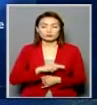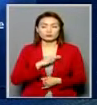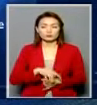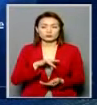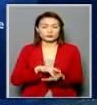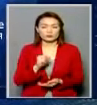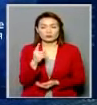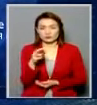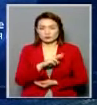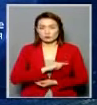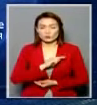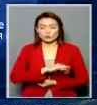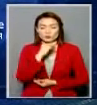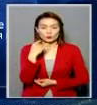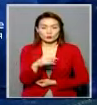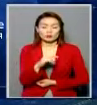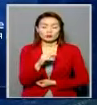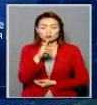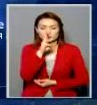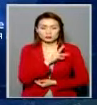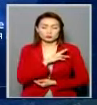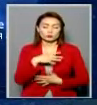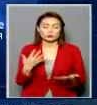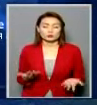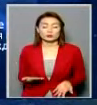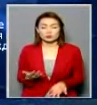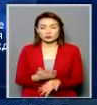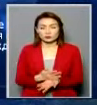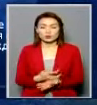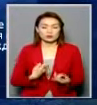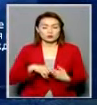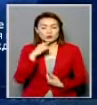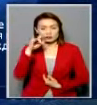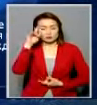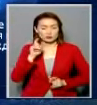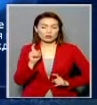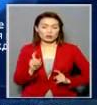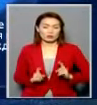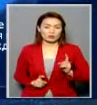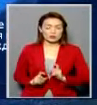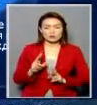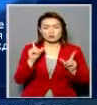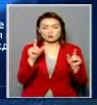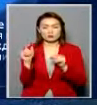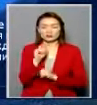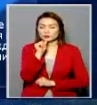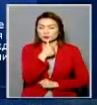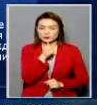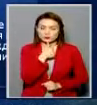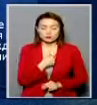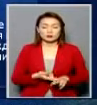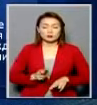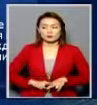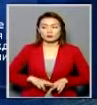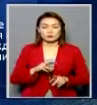из Центральной Азии трудятся в России и зарабатывают себе на жизнь, а наши граждане не выдерживают трудовой конкуренции. К